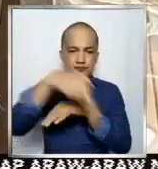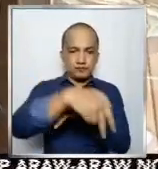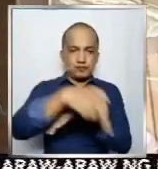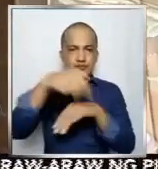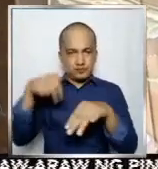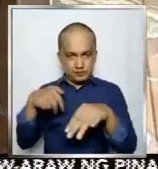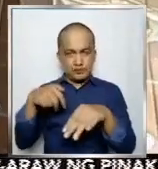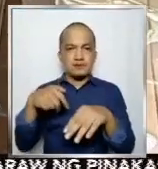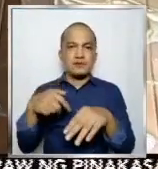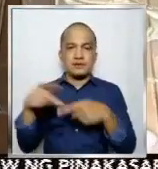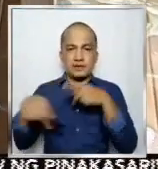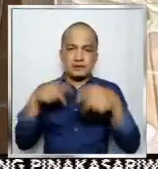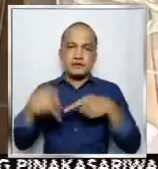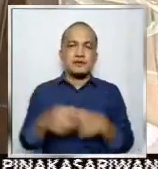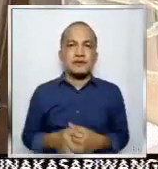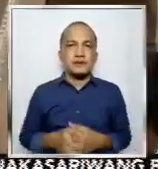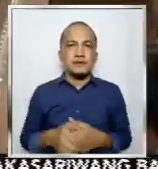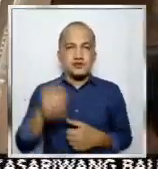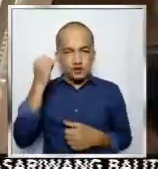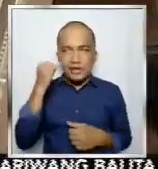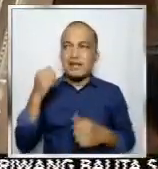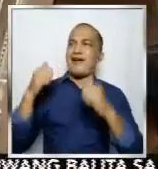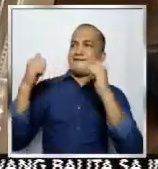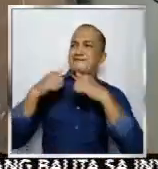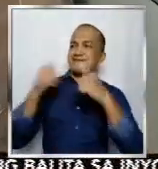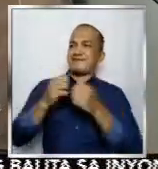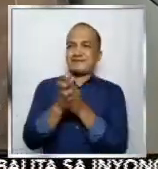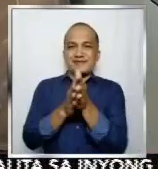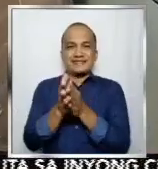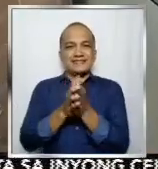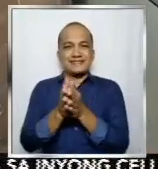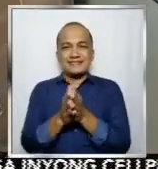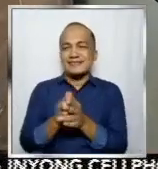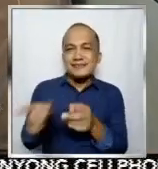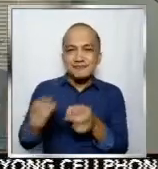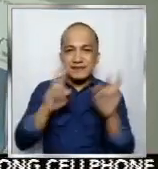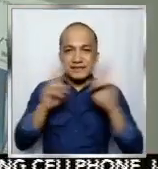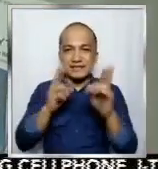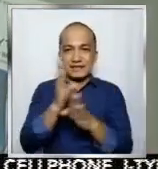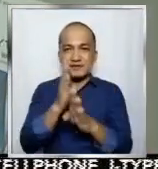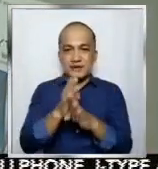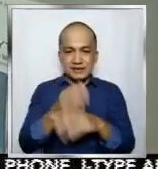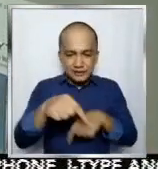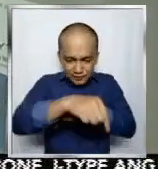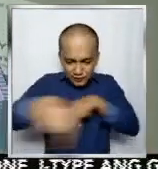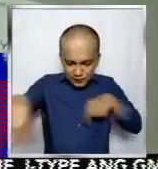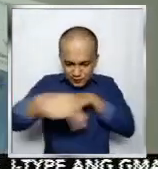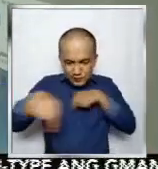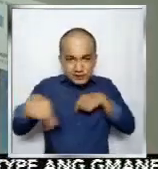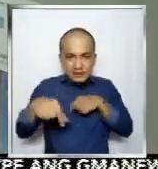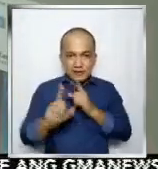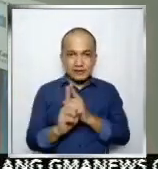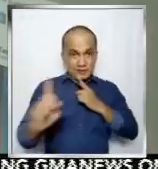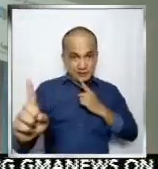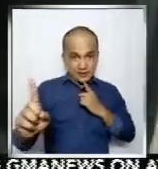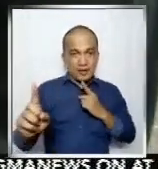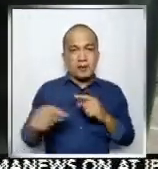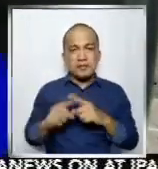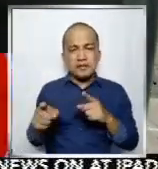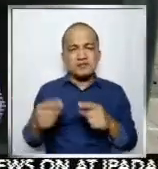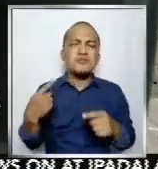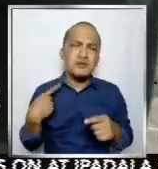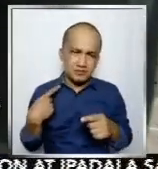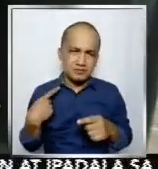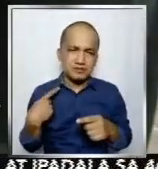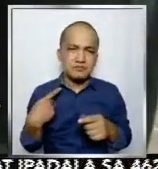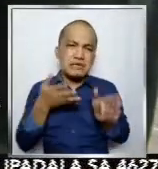si Jodel dyan at game na rin ang mga bus nila na may mga markings na para sa social distancing. Yun nga lang, meron at merong may iwan. Tulad